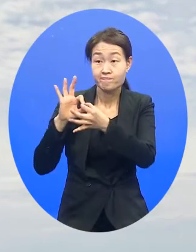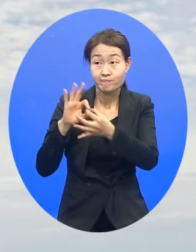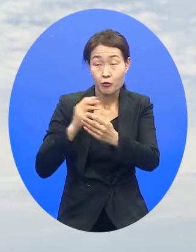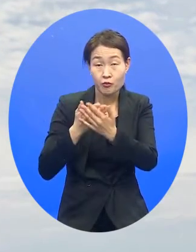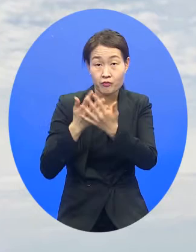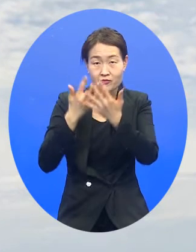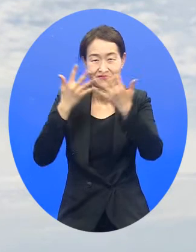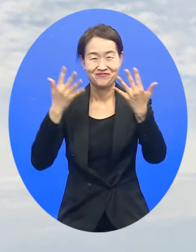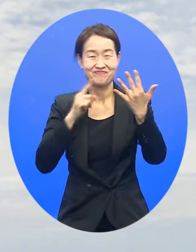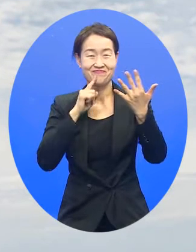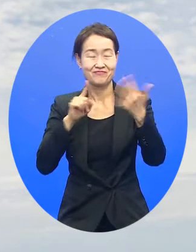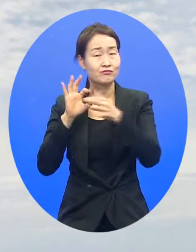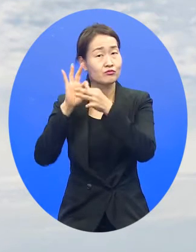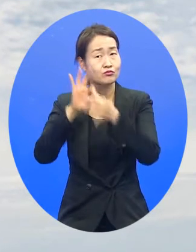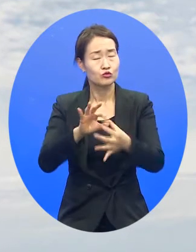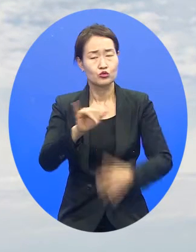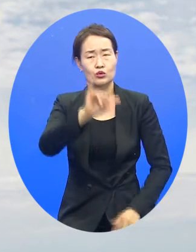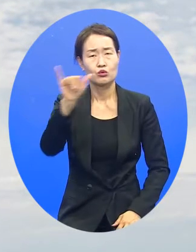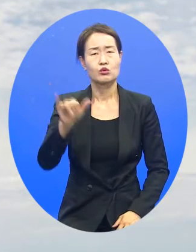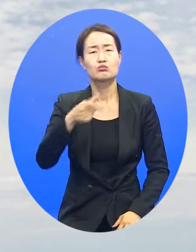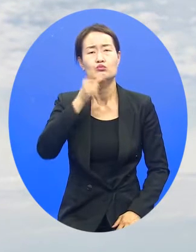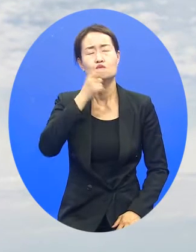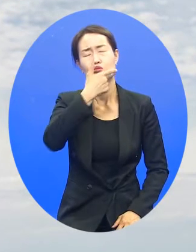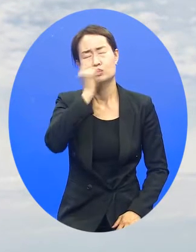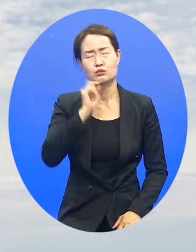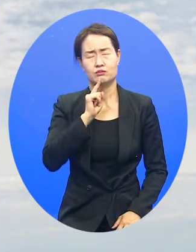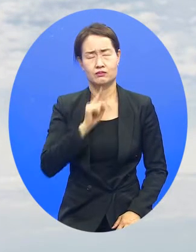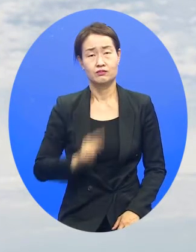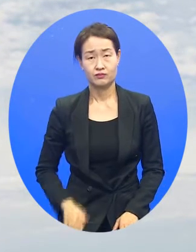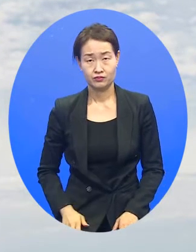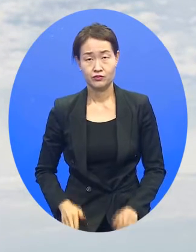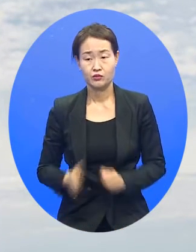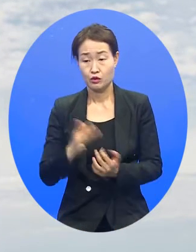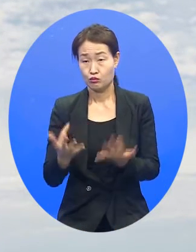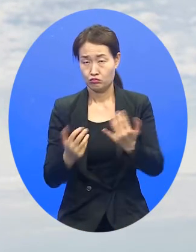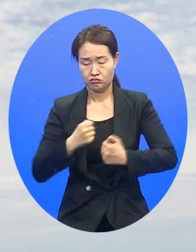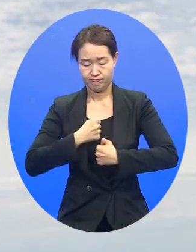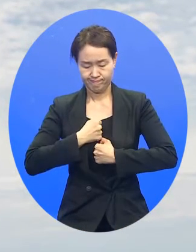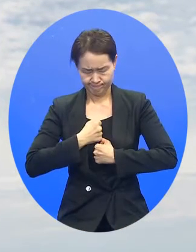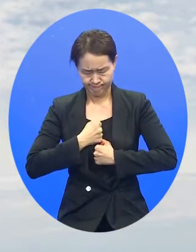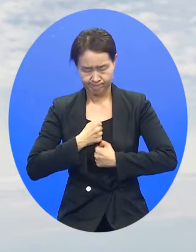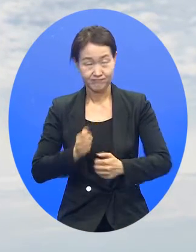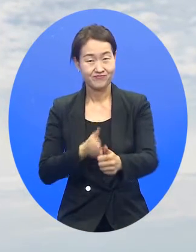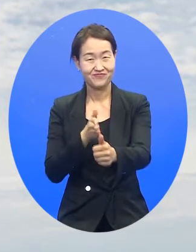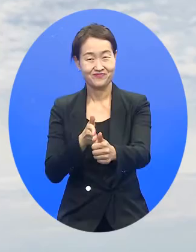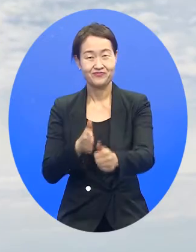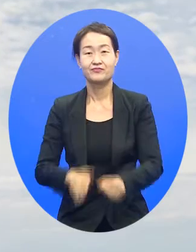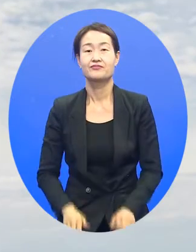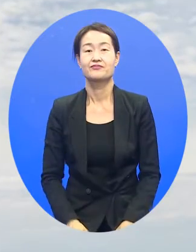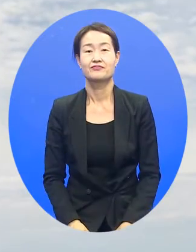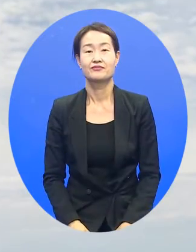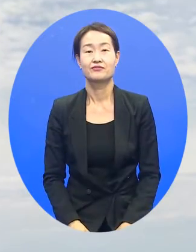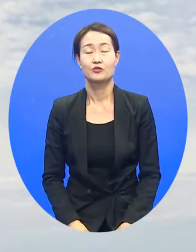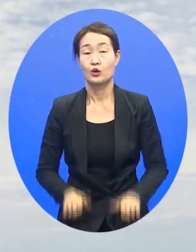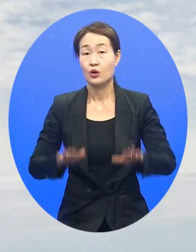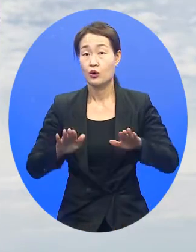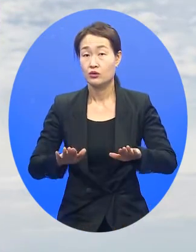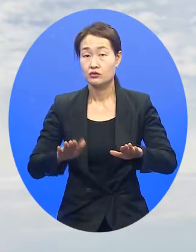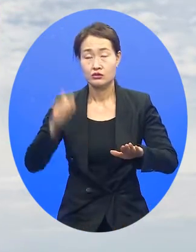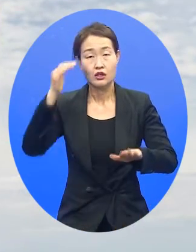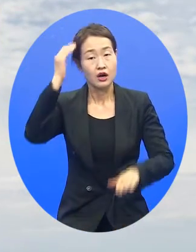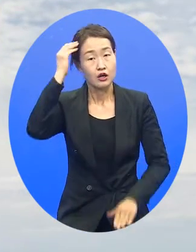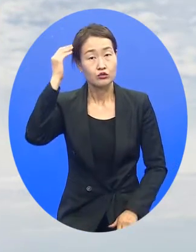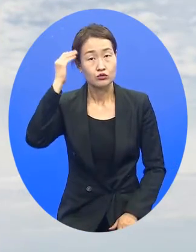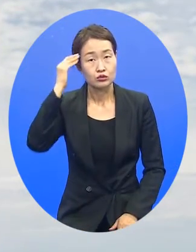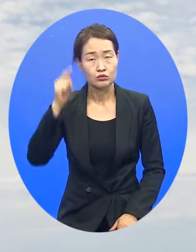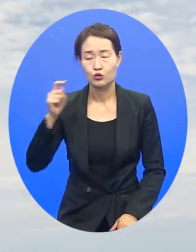차차 맑아지겠고요. 계속해서 전국에 건조특보가 발효 중입니다. 불씨 조심, 각별히 신경 써 주셔야겠습니다.